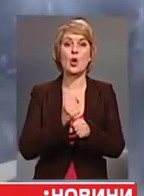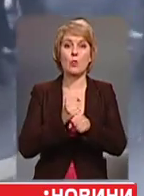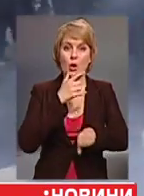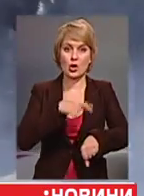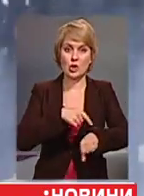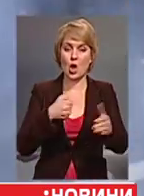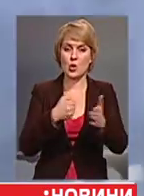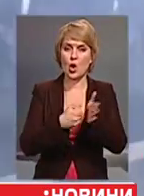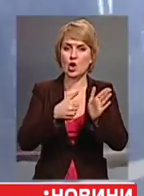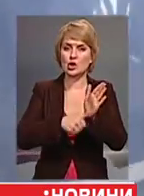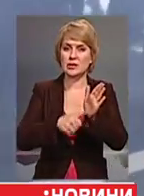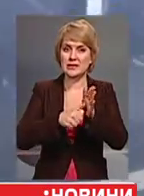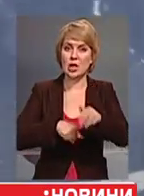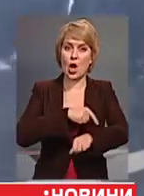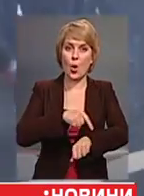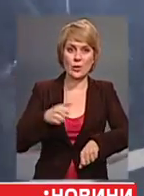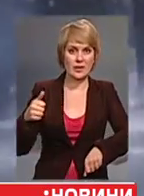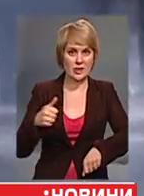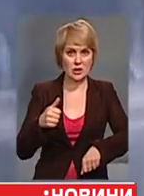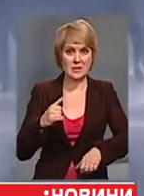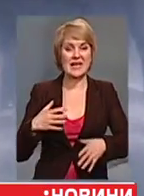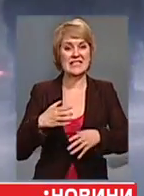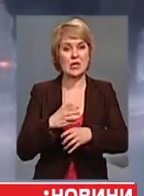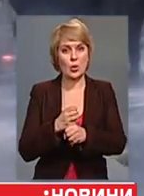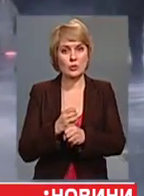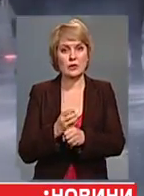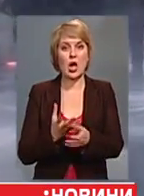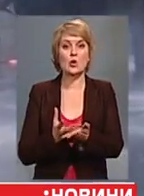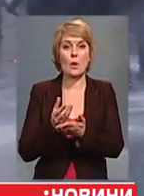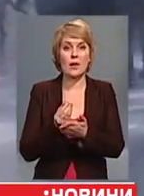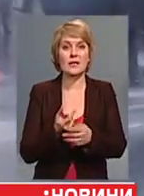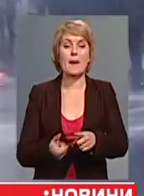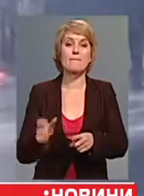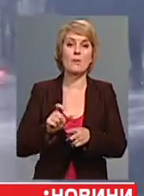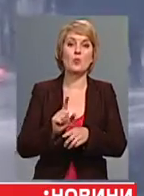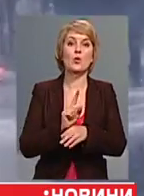до 60 годин на тиждень і скорочувати доплати за понаднормові